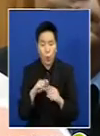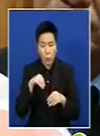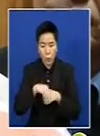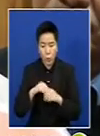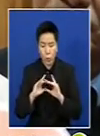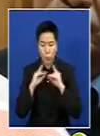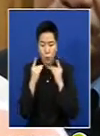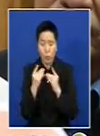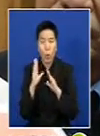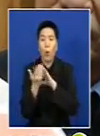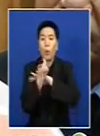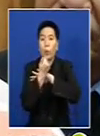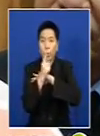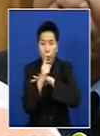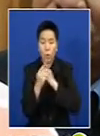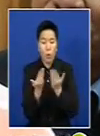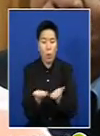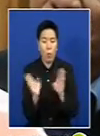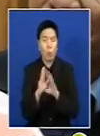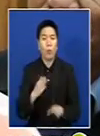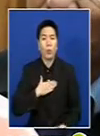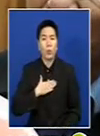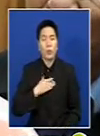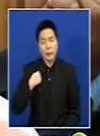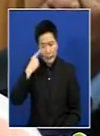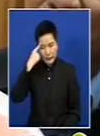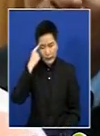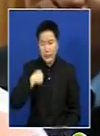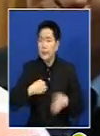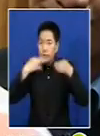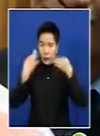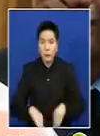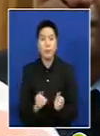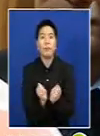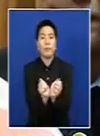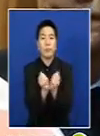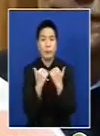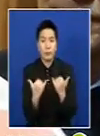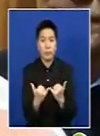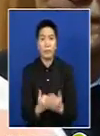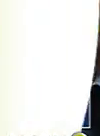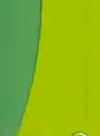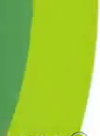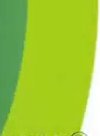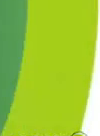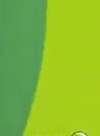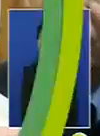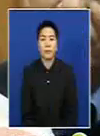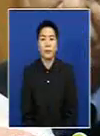มรมคนรักอุดรแล้วก็ครอบครัวเองก็ต้องการให้คุณขวัญชัยเข้ามามอบตัวในครั้งนี้นะครับ ก็เลยทำให้ต้องหลบไป